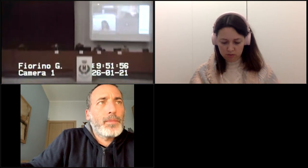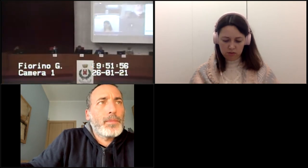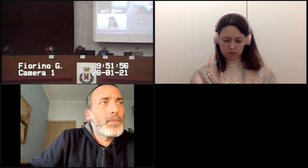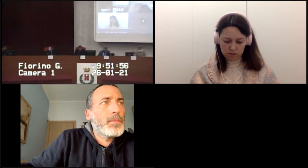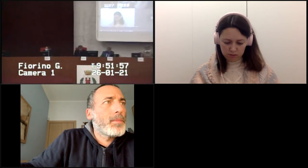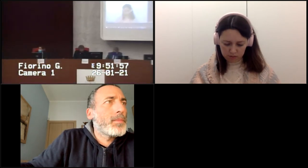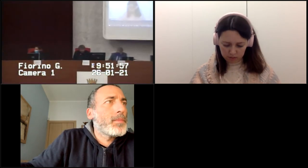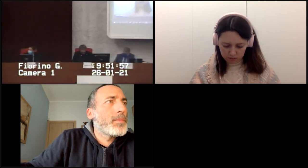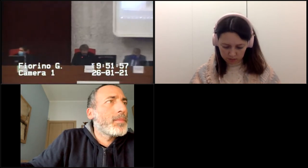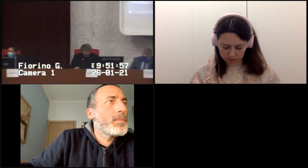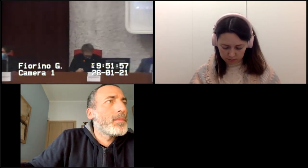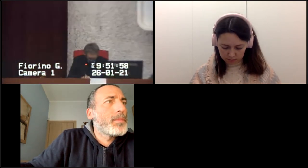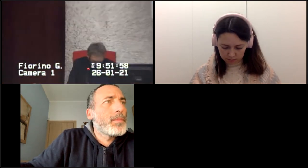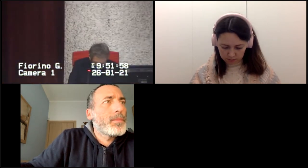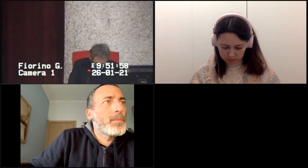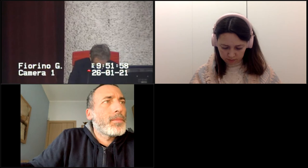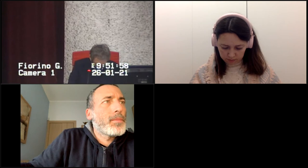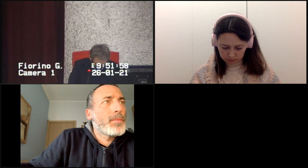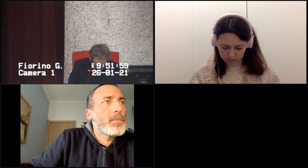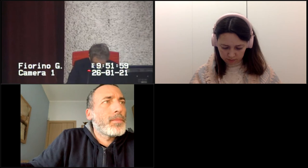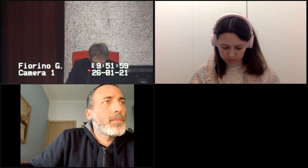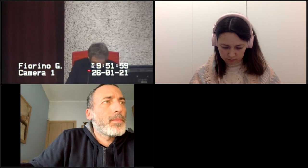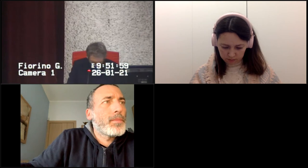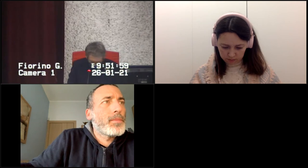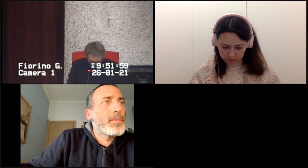Passiamo alla delibera al punto 3,